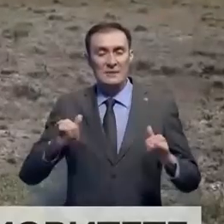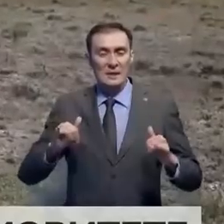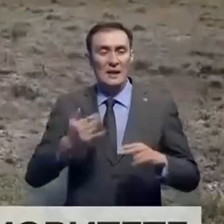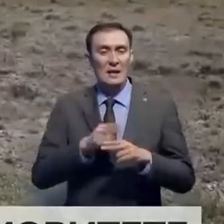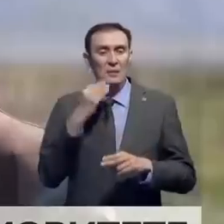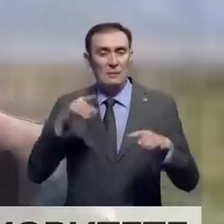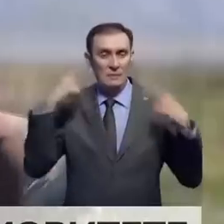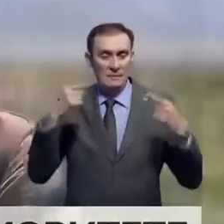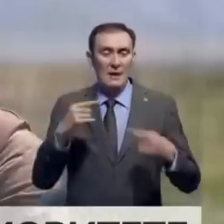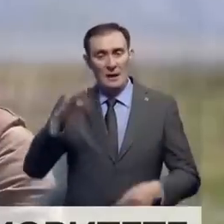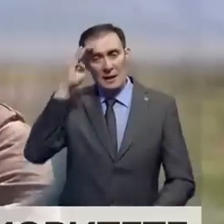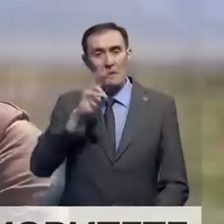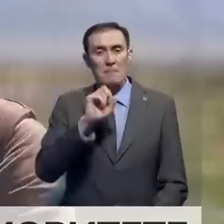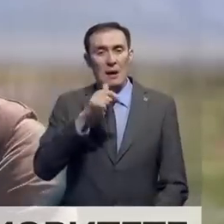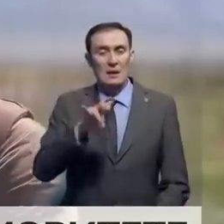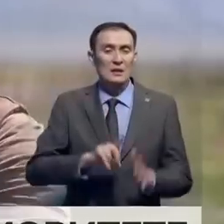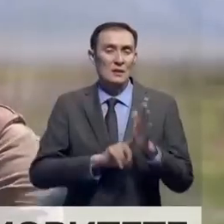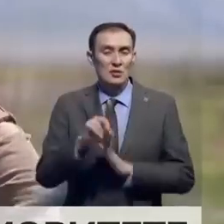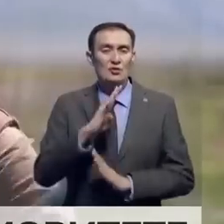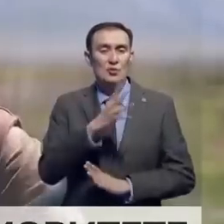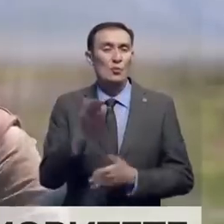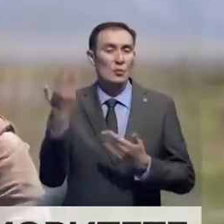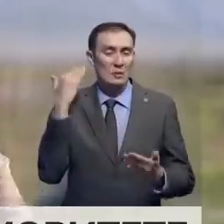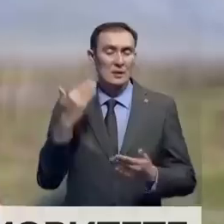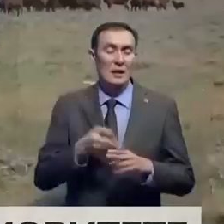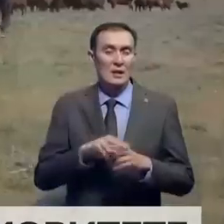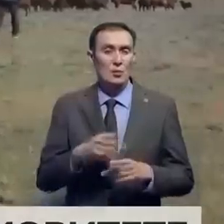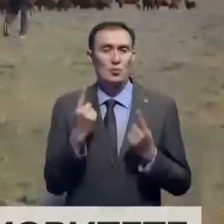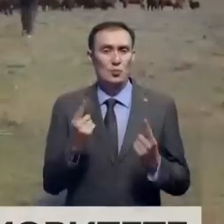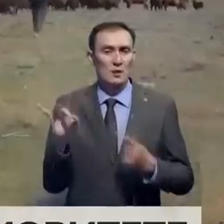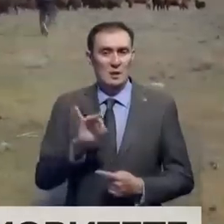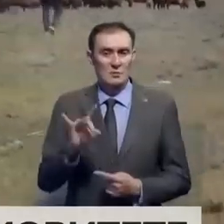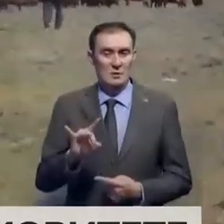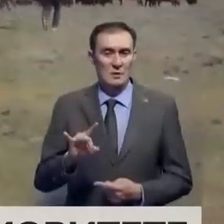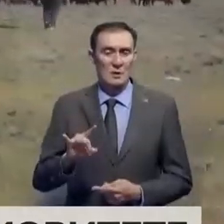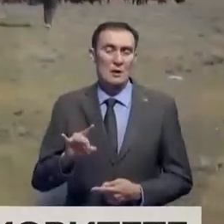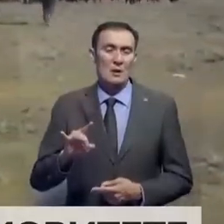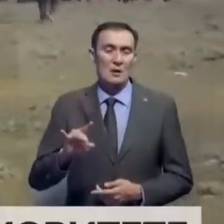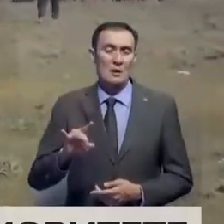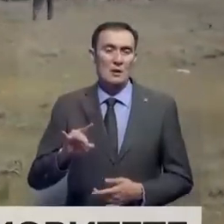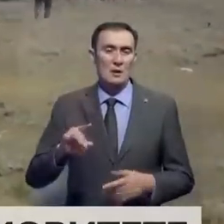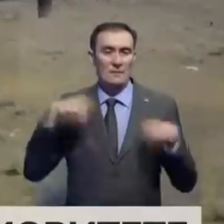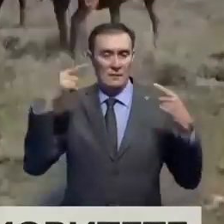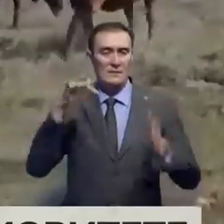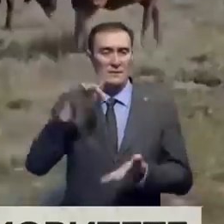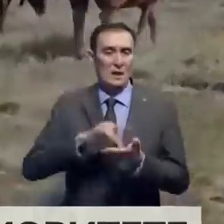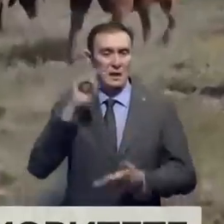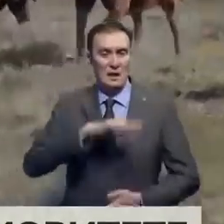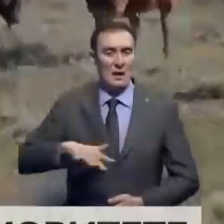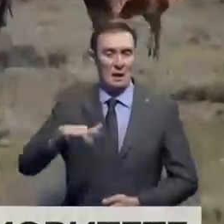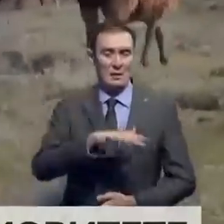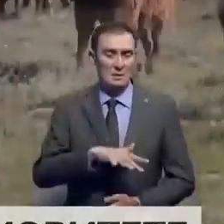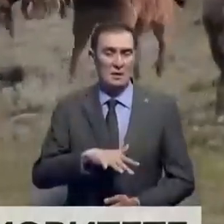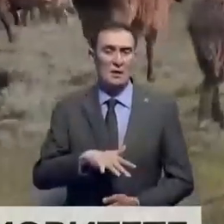гиссарской породы Баглан цугербаев занялся 4 года назад это одна из самых крупных пород мясного направления распространенное в Центральной